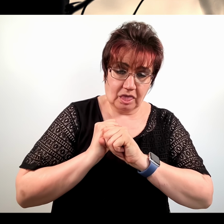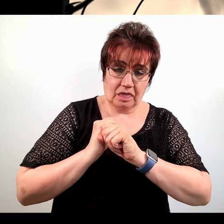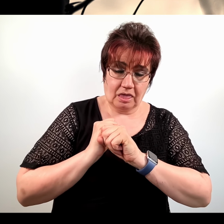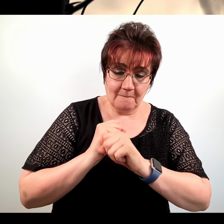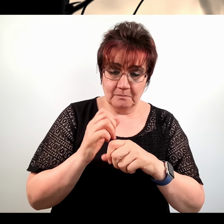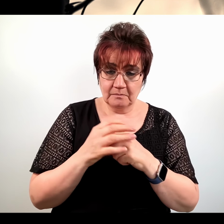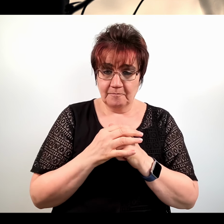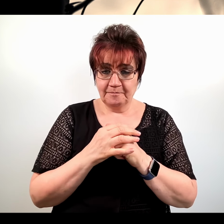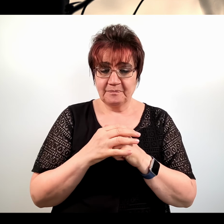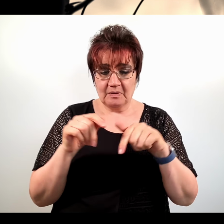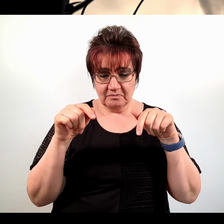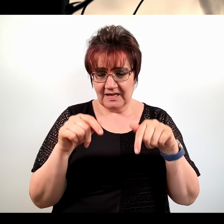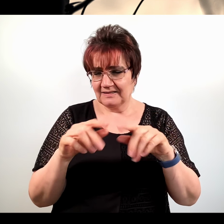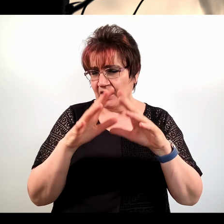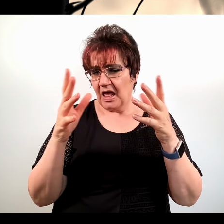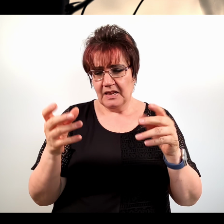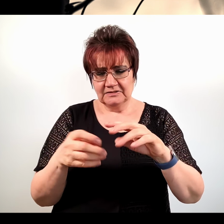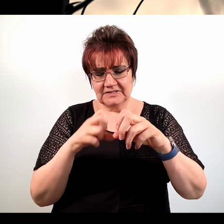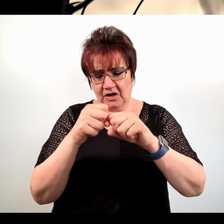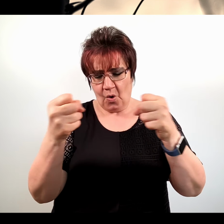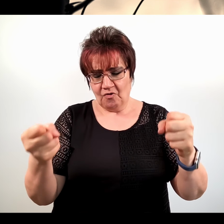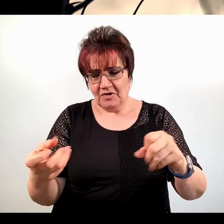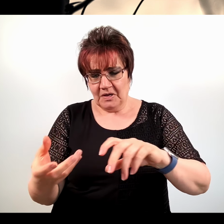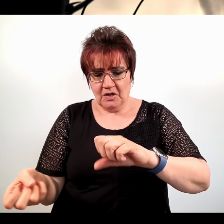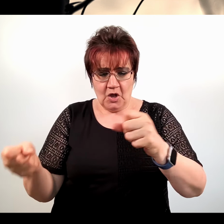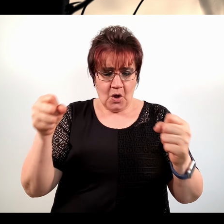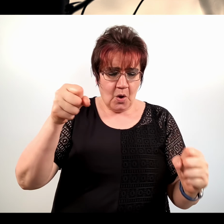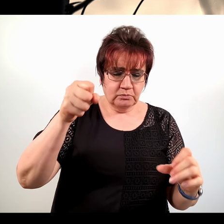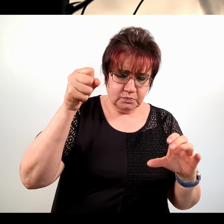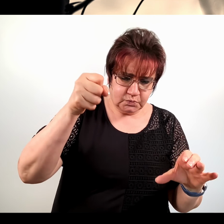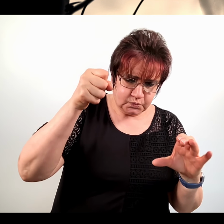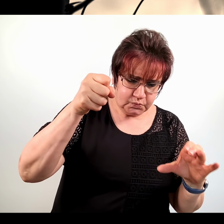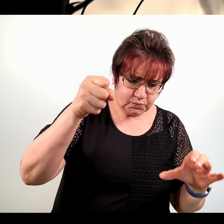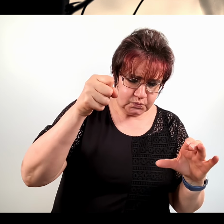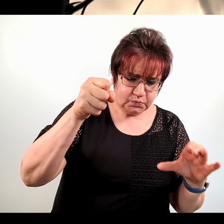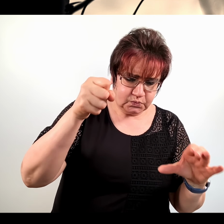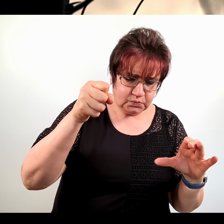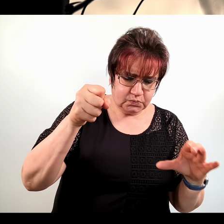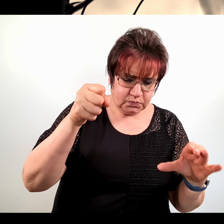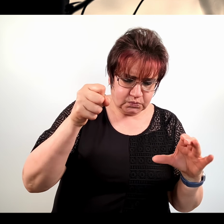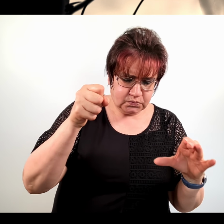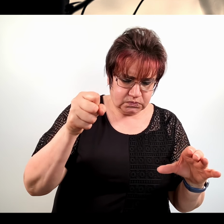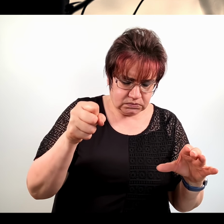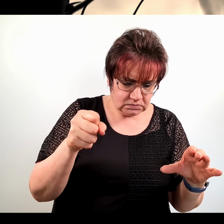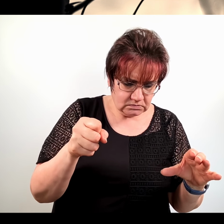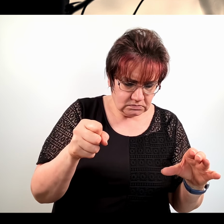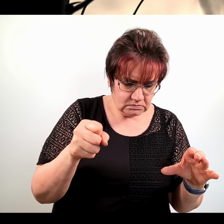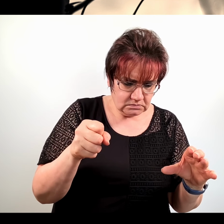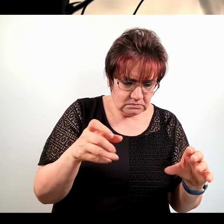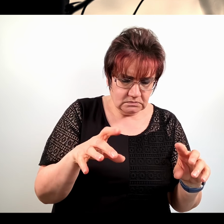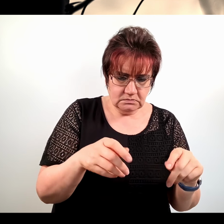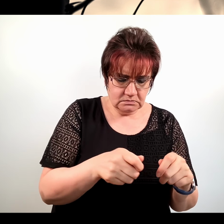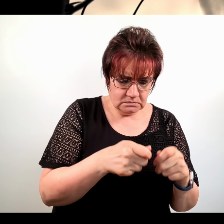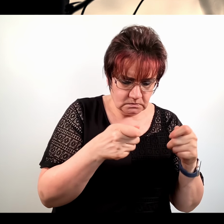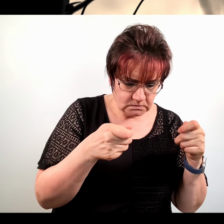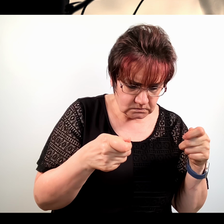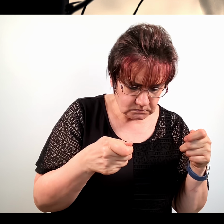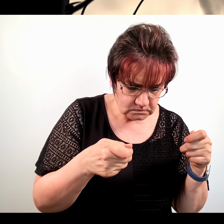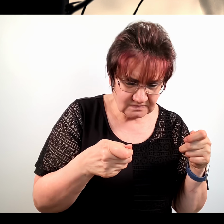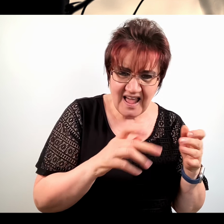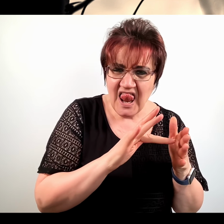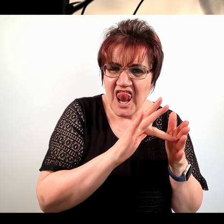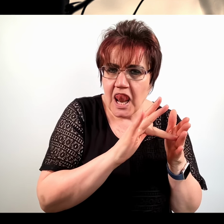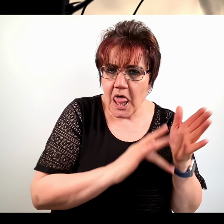schüttete den ganzen Sack in den Stiefel, schaute hinein, doch der Stiefel blieb leer.